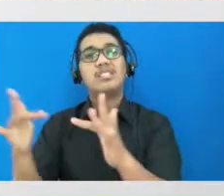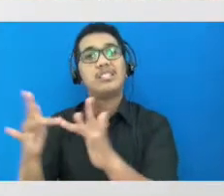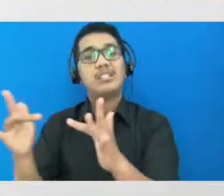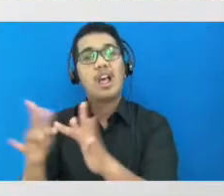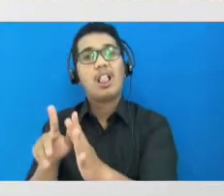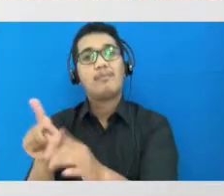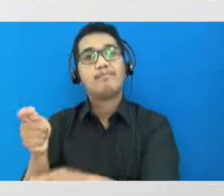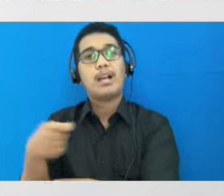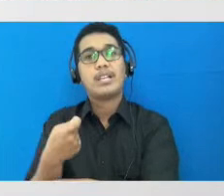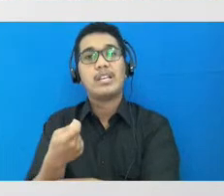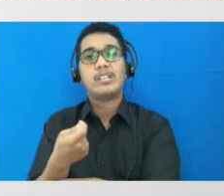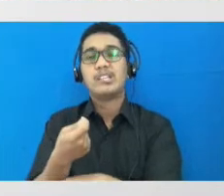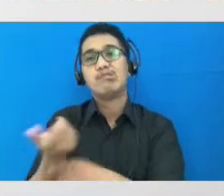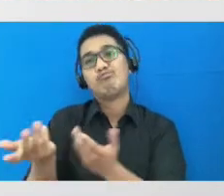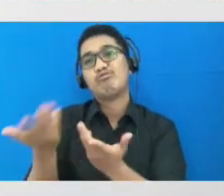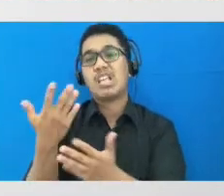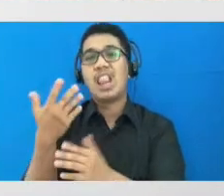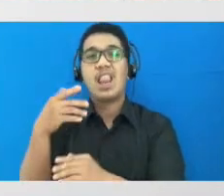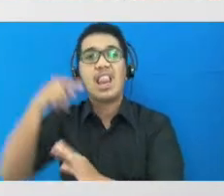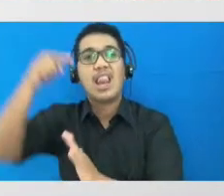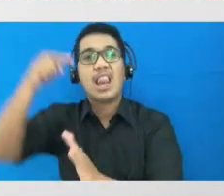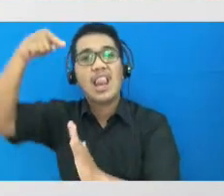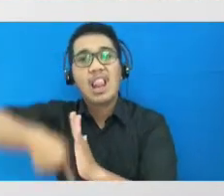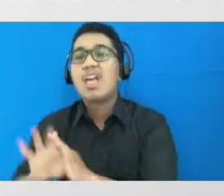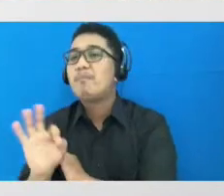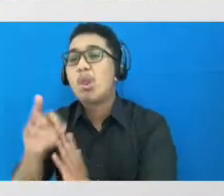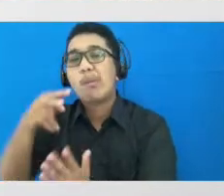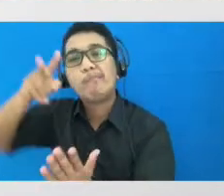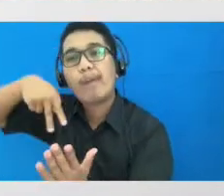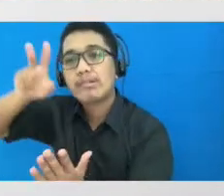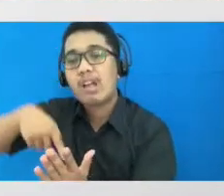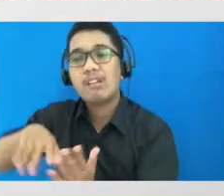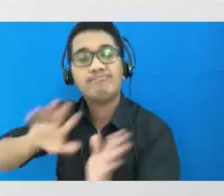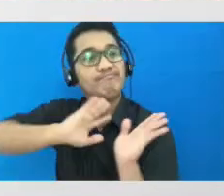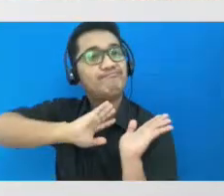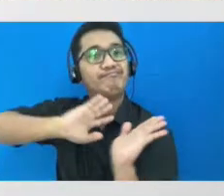apapun tidak terlalu detail membaca